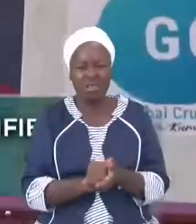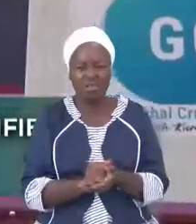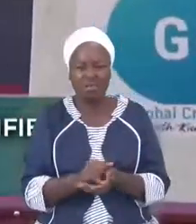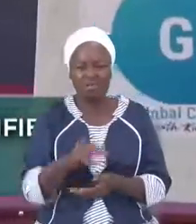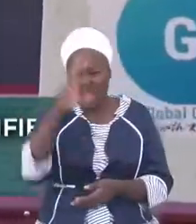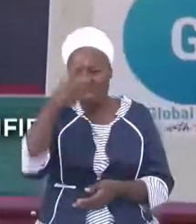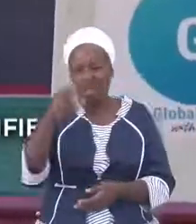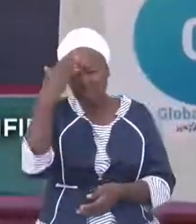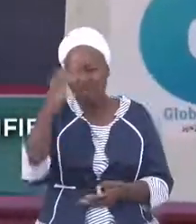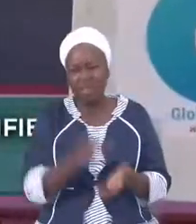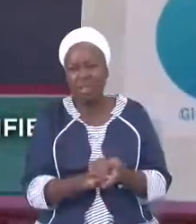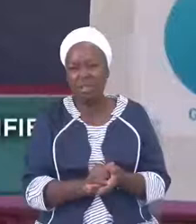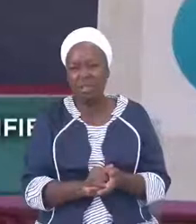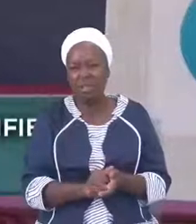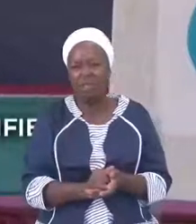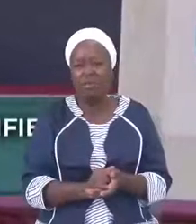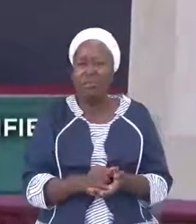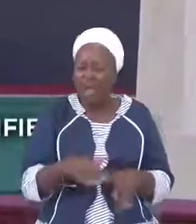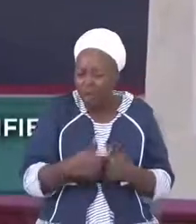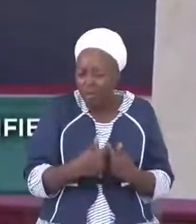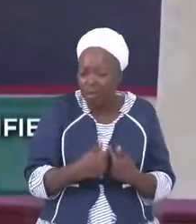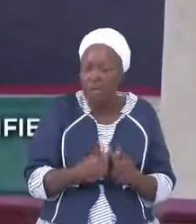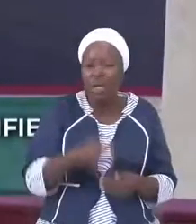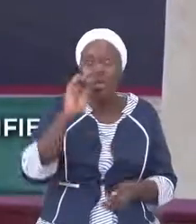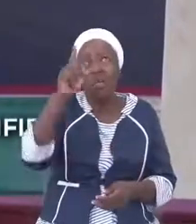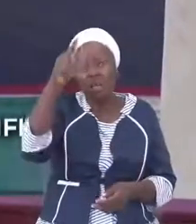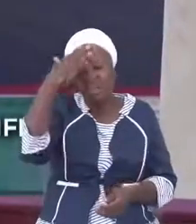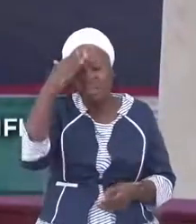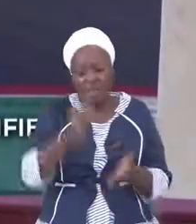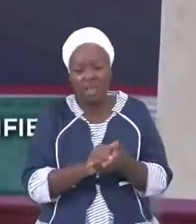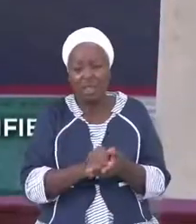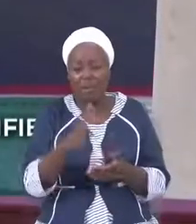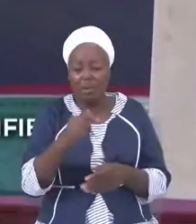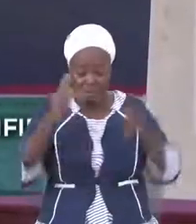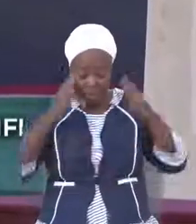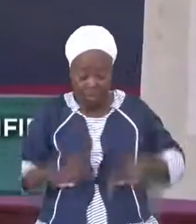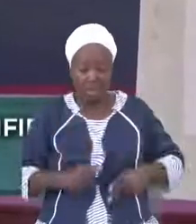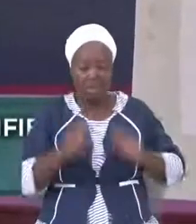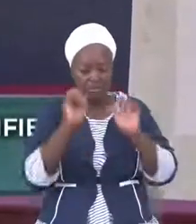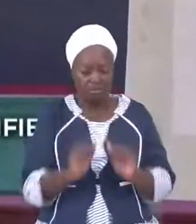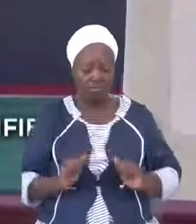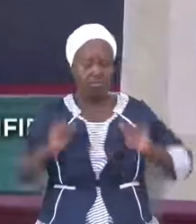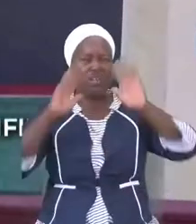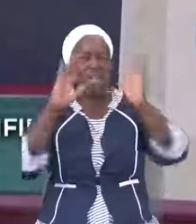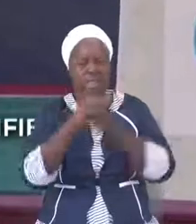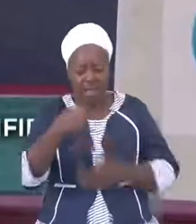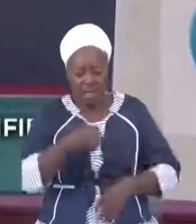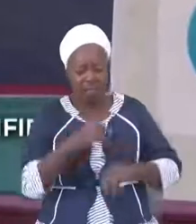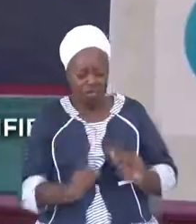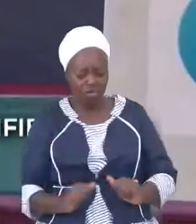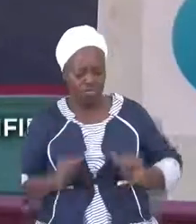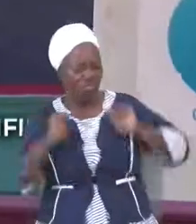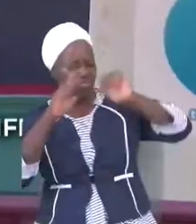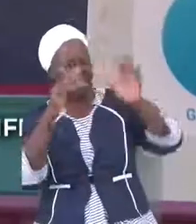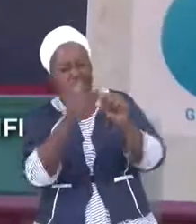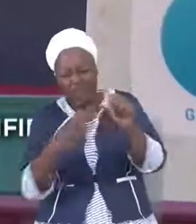savait-il? Il le savait par une consécration personnelle. Je soumets le vieil homme